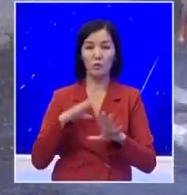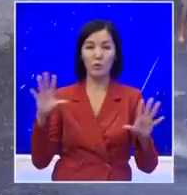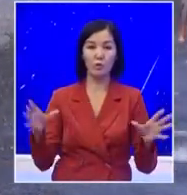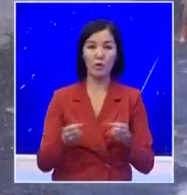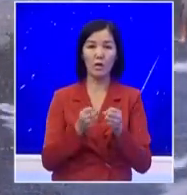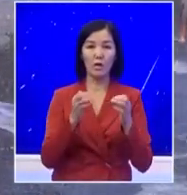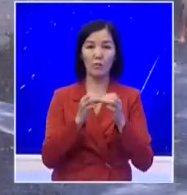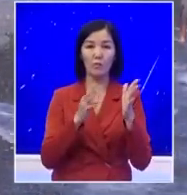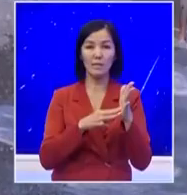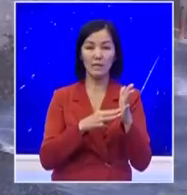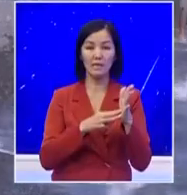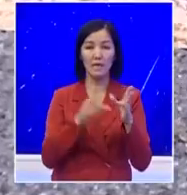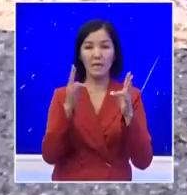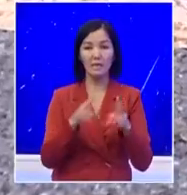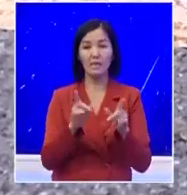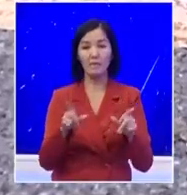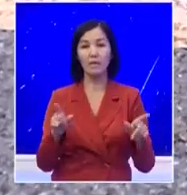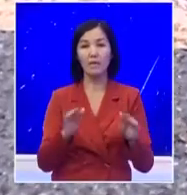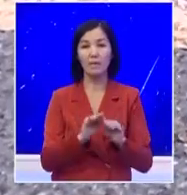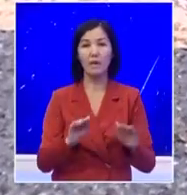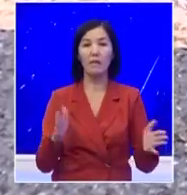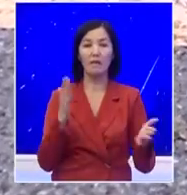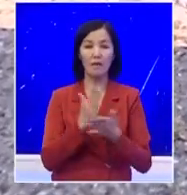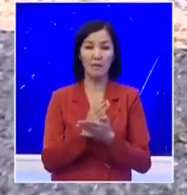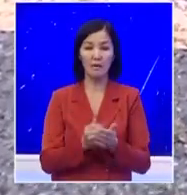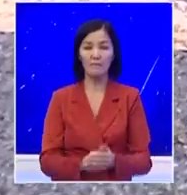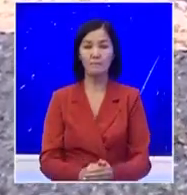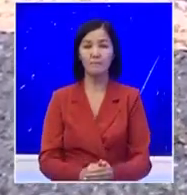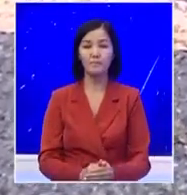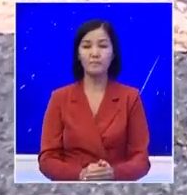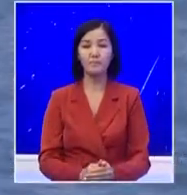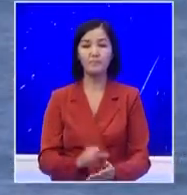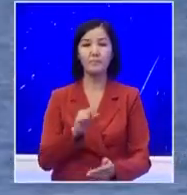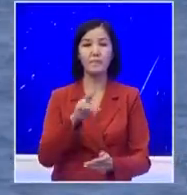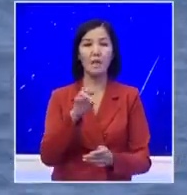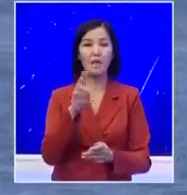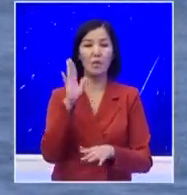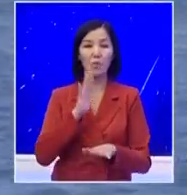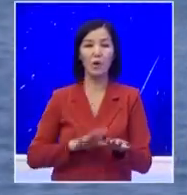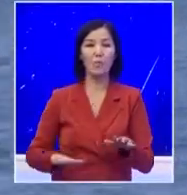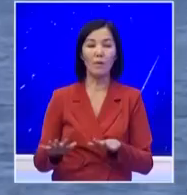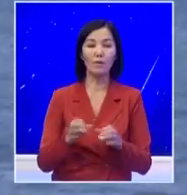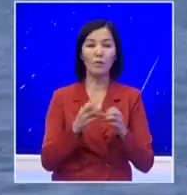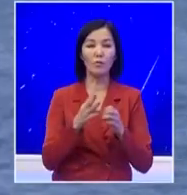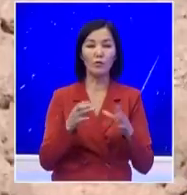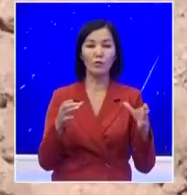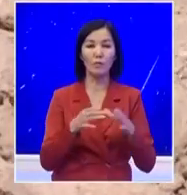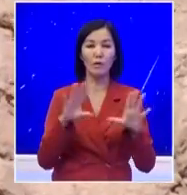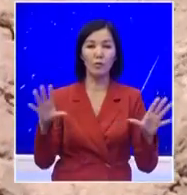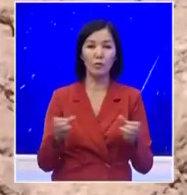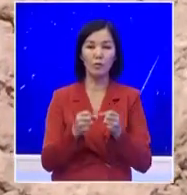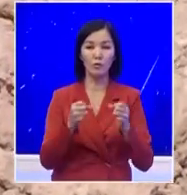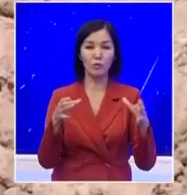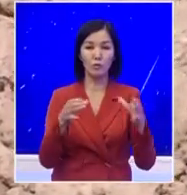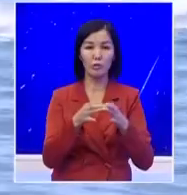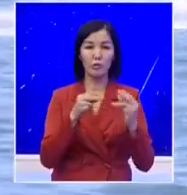18. Зардап шеккендер арасында кішкентай балалар да бар екен. Бұл тұрғыда Алакөл аумағында 13 маманнан құралған құтқару жасағы